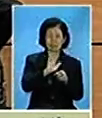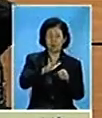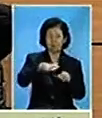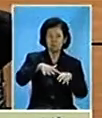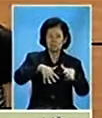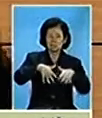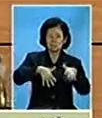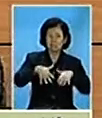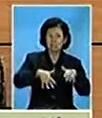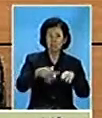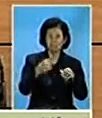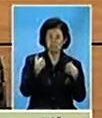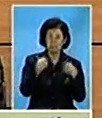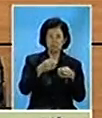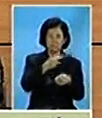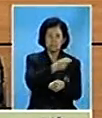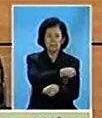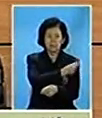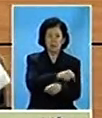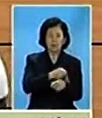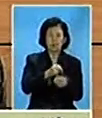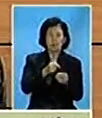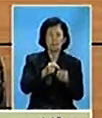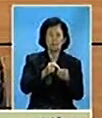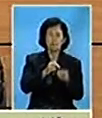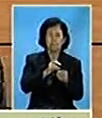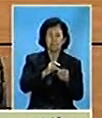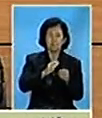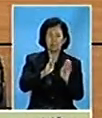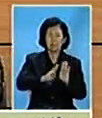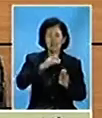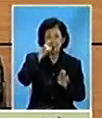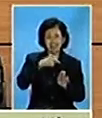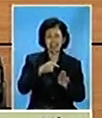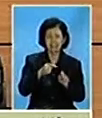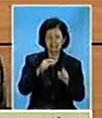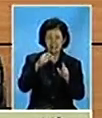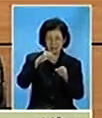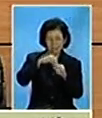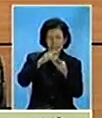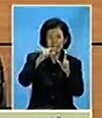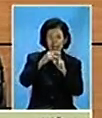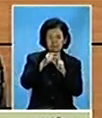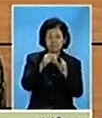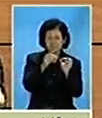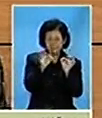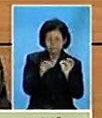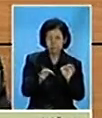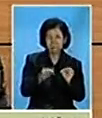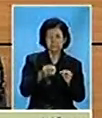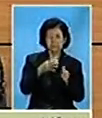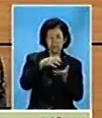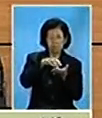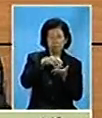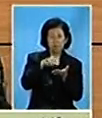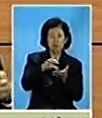หรือร่างคอมรองก็มีเฉพาะแพทย์แผนไทยนะครับส่วนที่ผมคำปราบลดเนี่ยผมก็สะท้อนบอกว่าเรื่องนี้เนี่ยเมื่อ